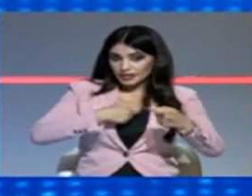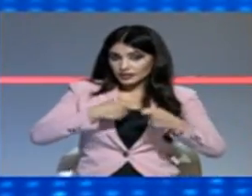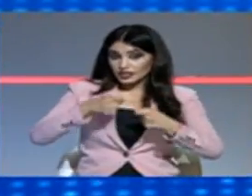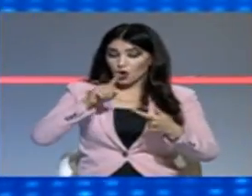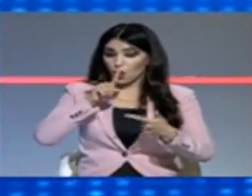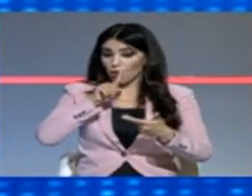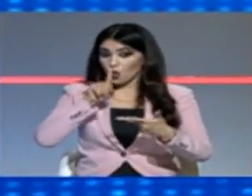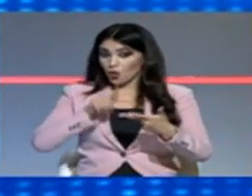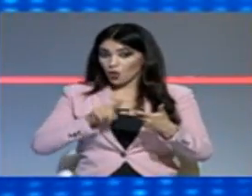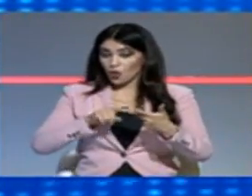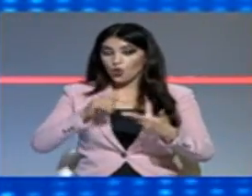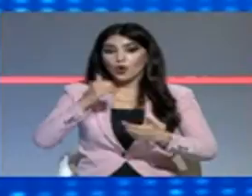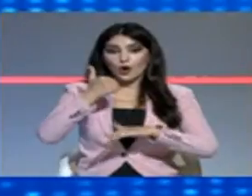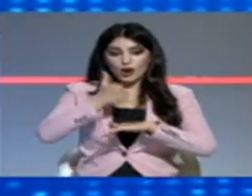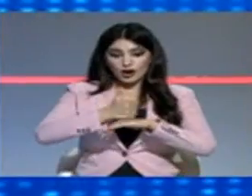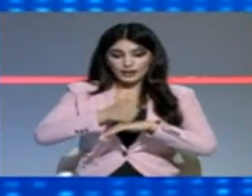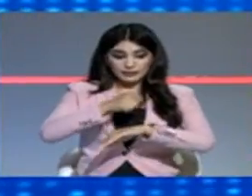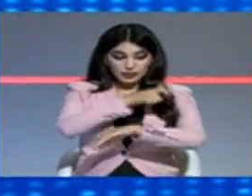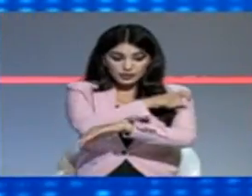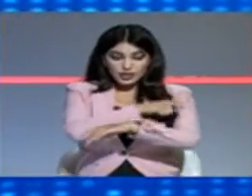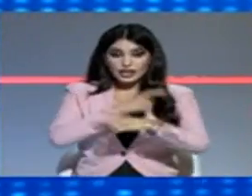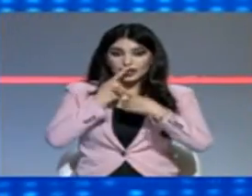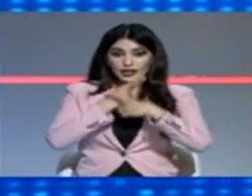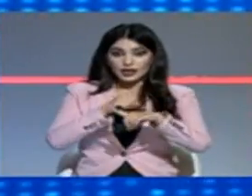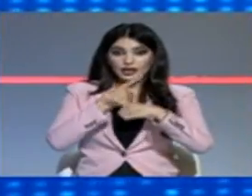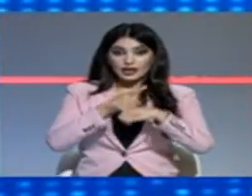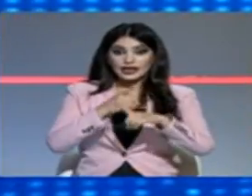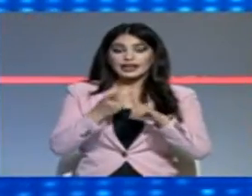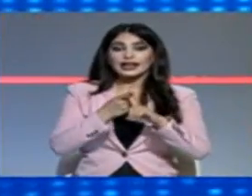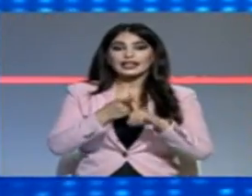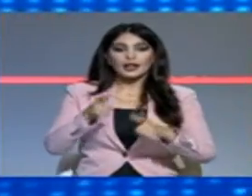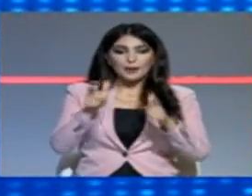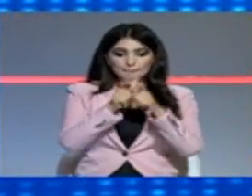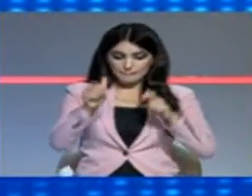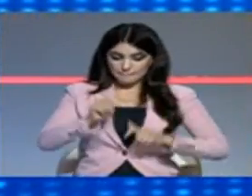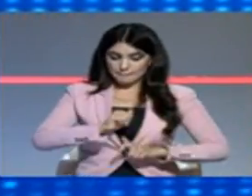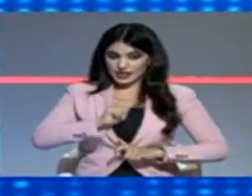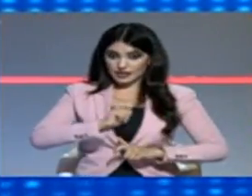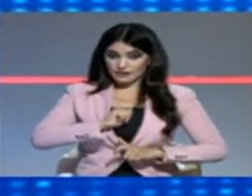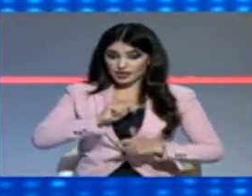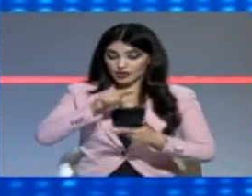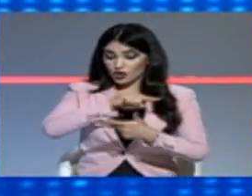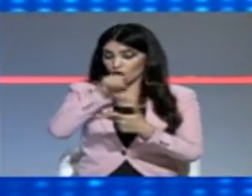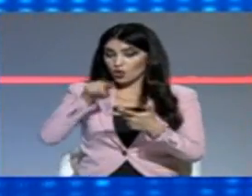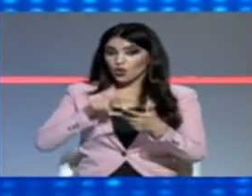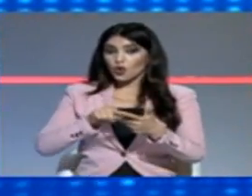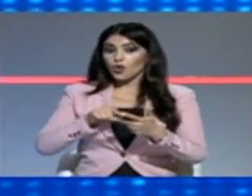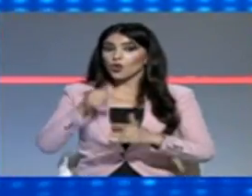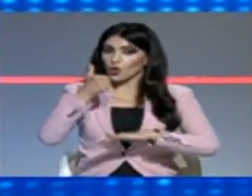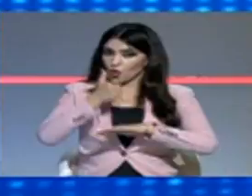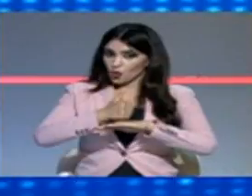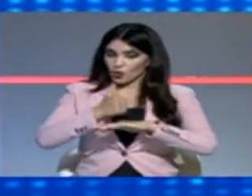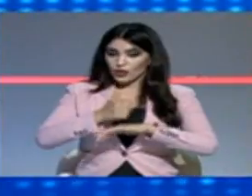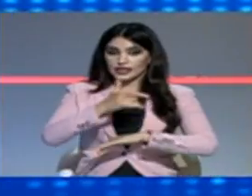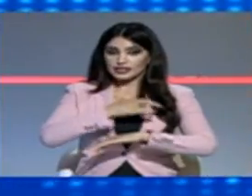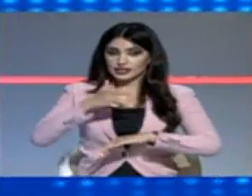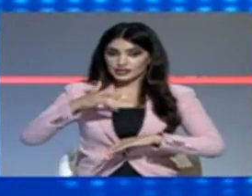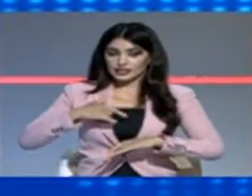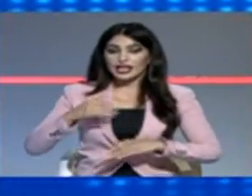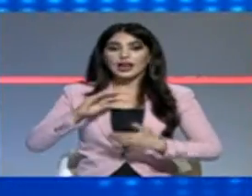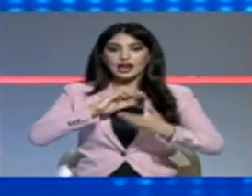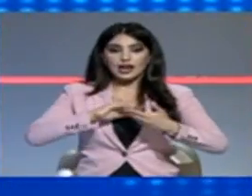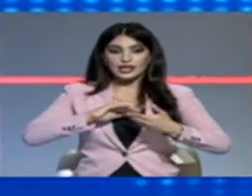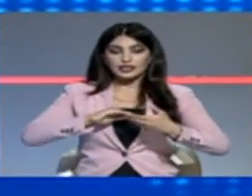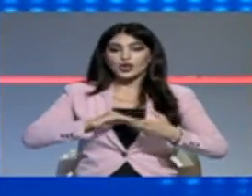مجهول ورئيس الغرفه النقابيه الوطنيه لاصحاب المصحات الخاصه مبكر زخما والرئيس جامعه الصحه بالاتحاد التونسي للصناعه